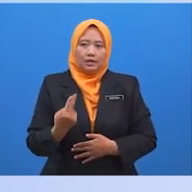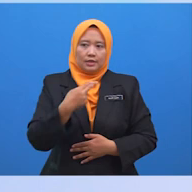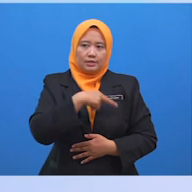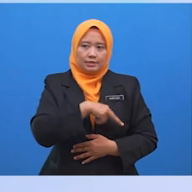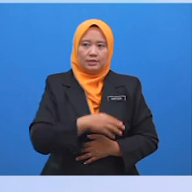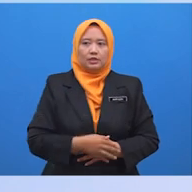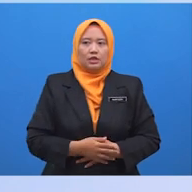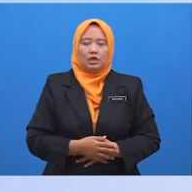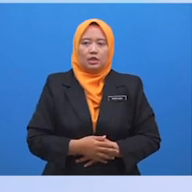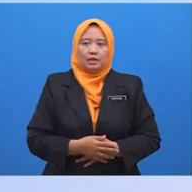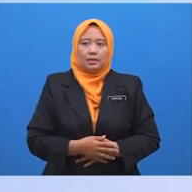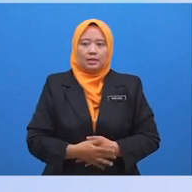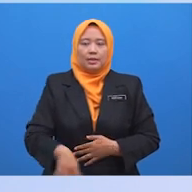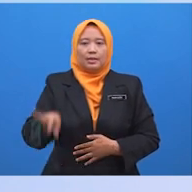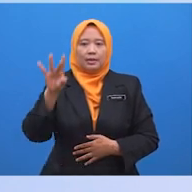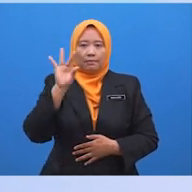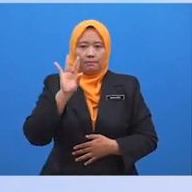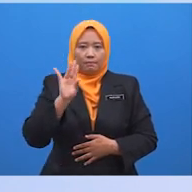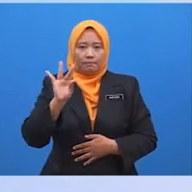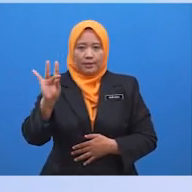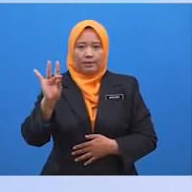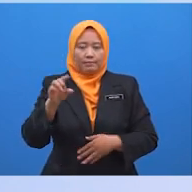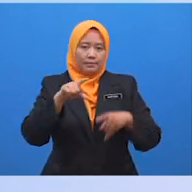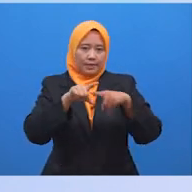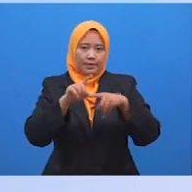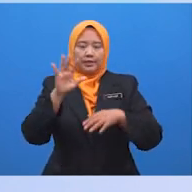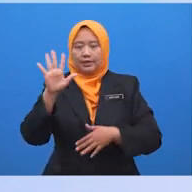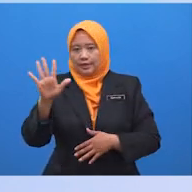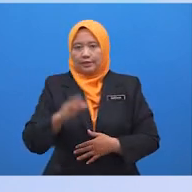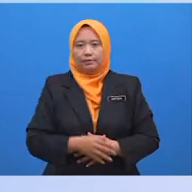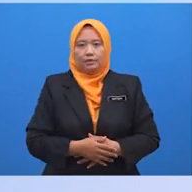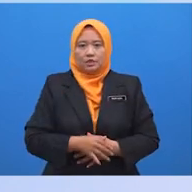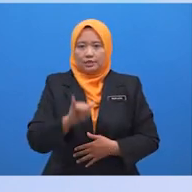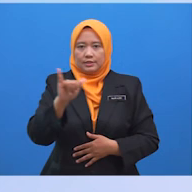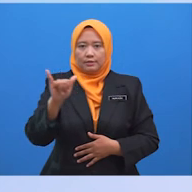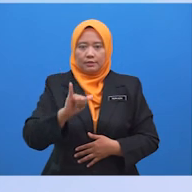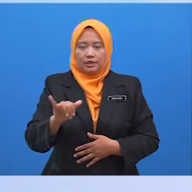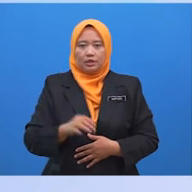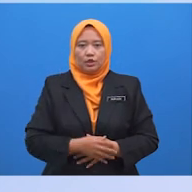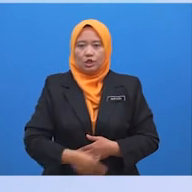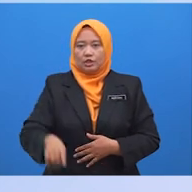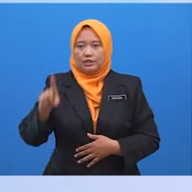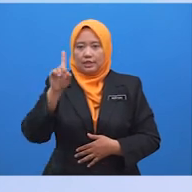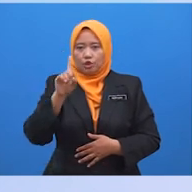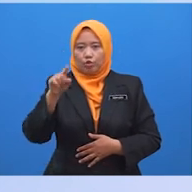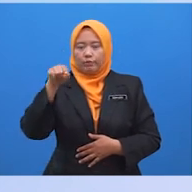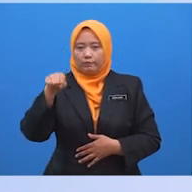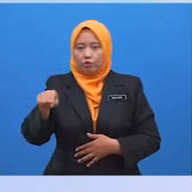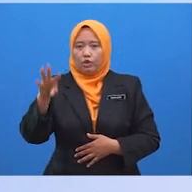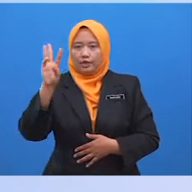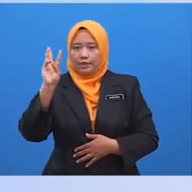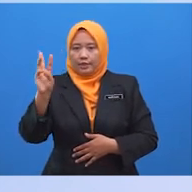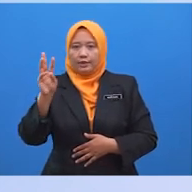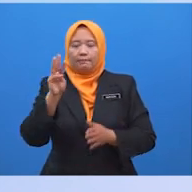Hasilnya ialah 8/5 iaitu sama dengan